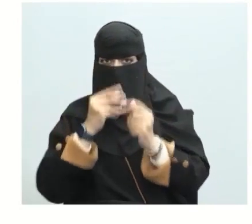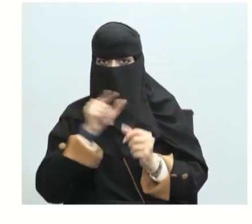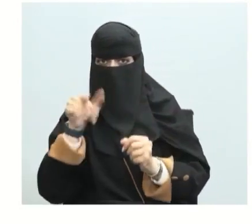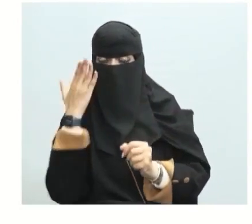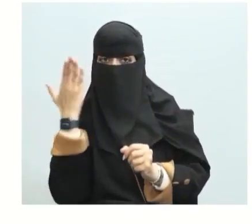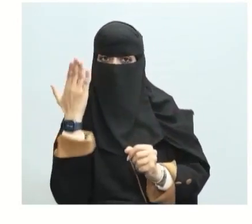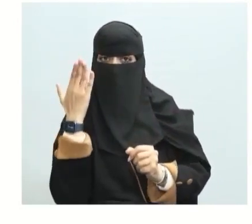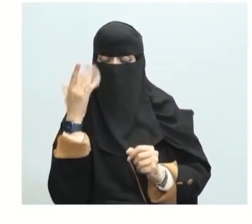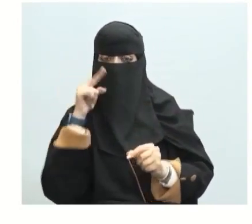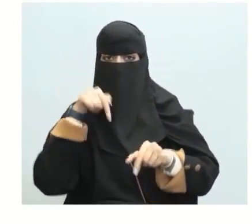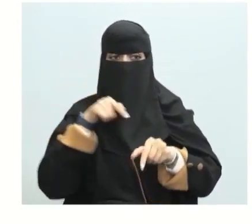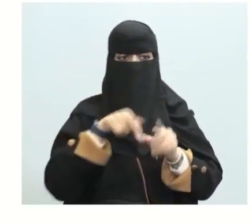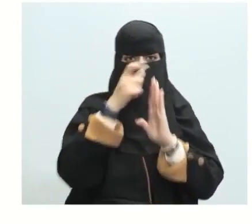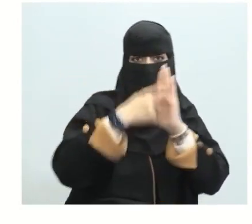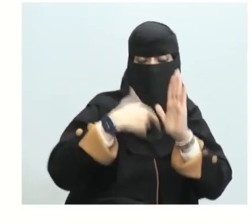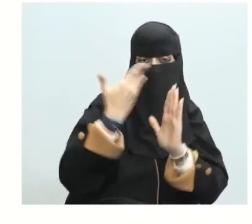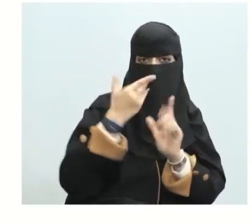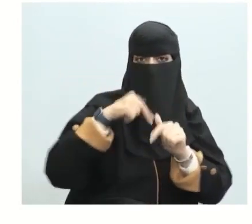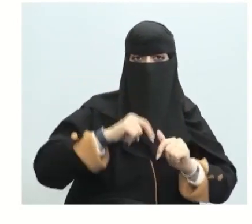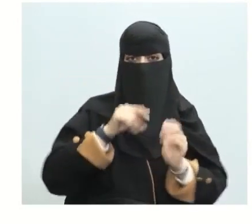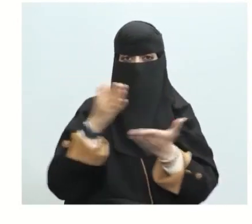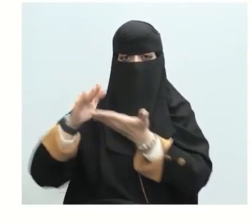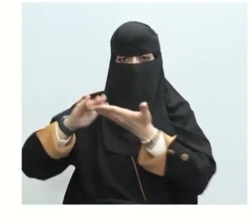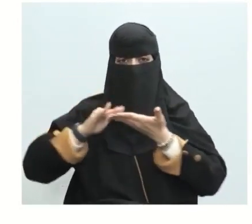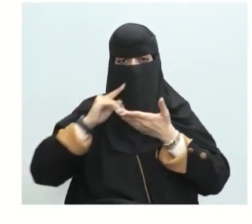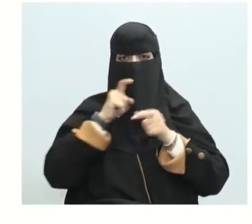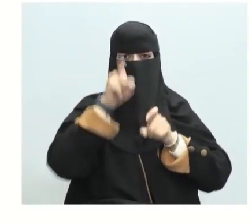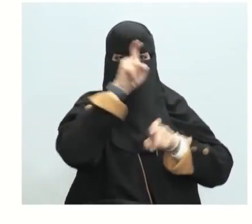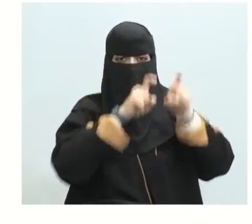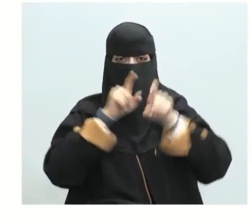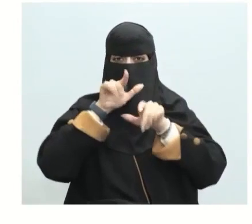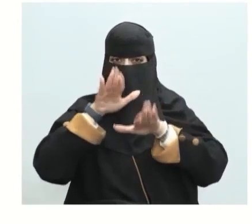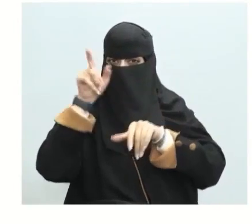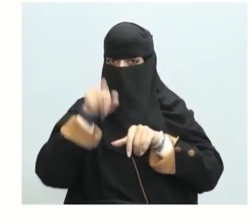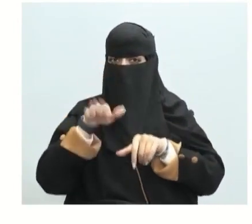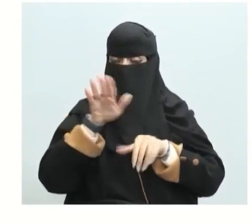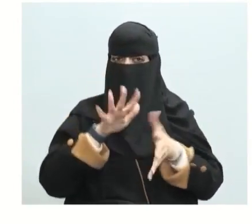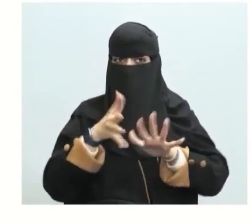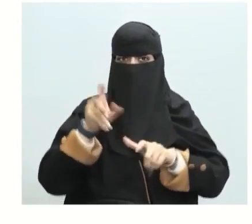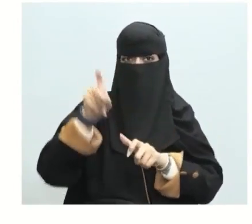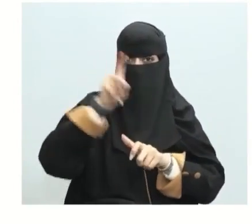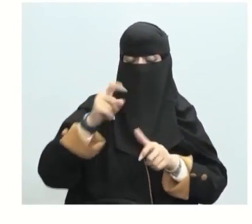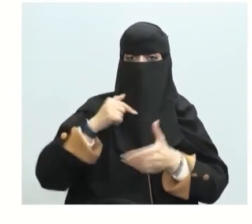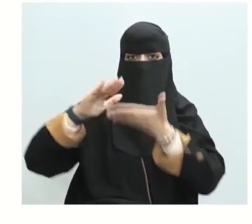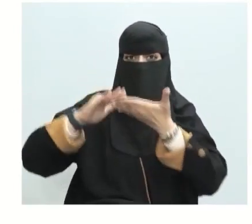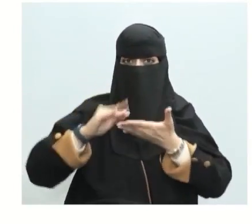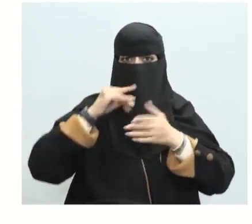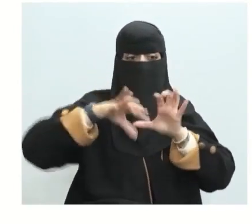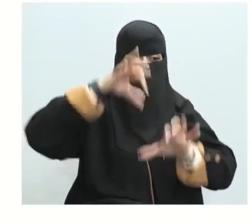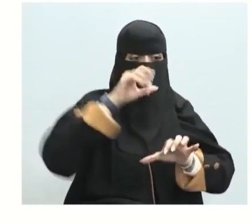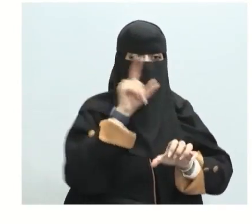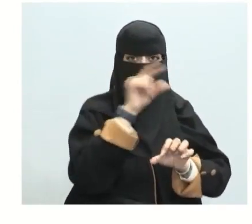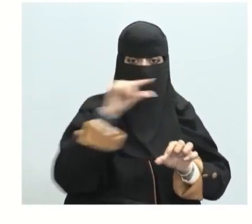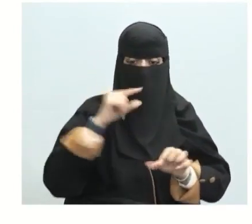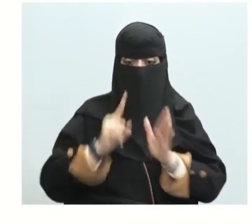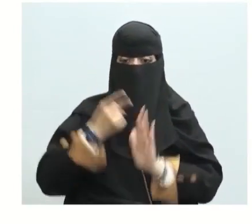لخطبتك والقائه استعن بالاسئله الاتيه هذه الاسئله تعينك على اختيار الموضوع الف